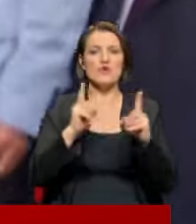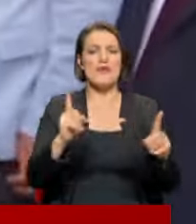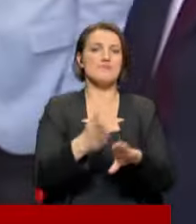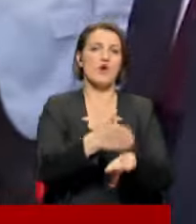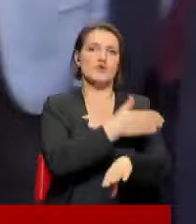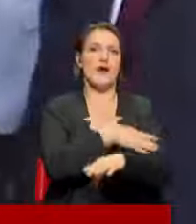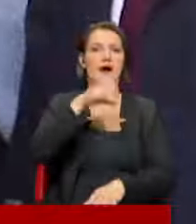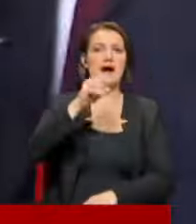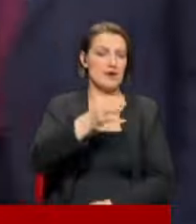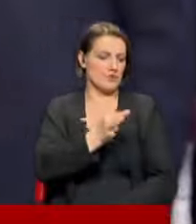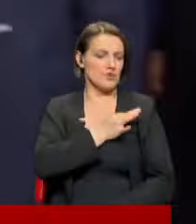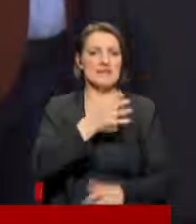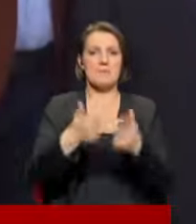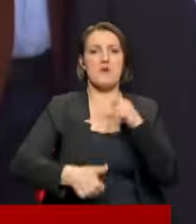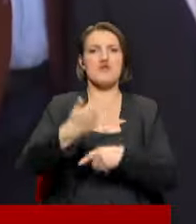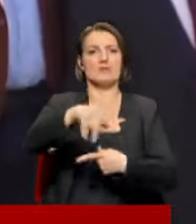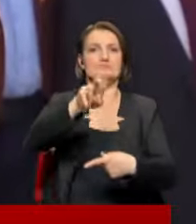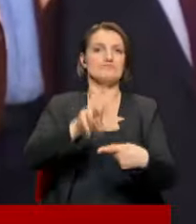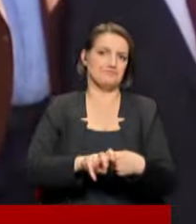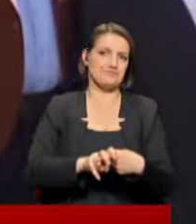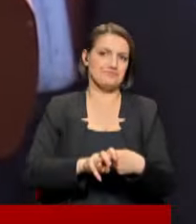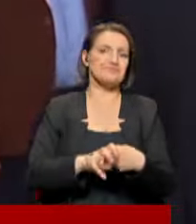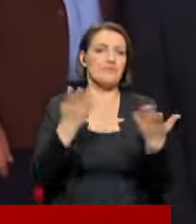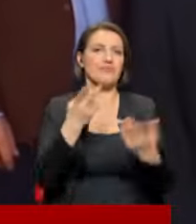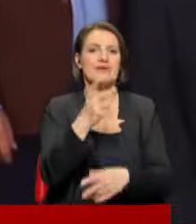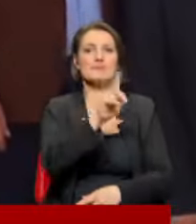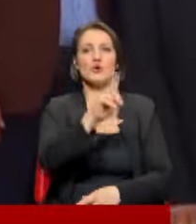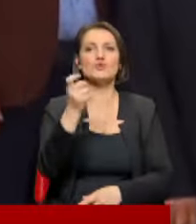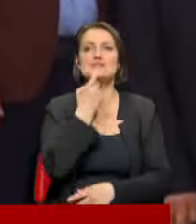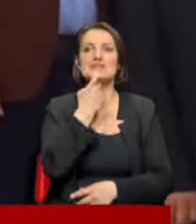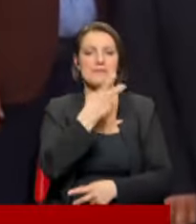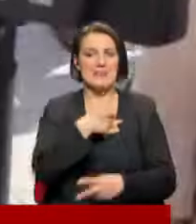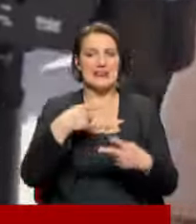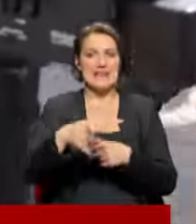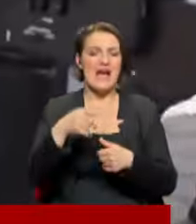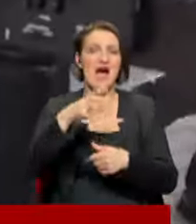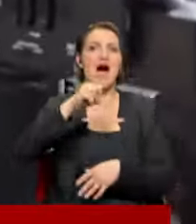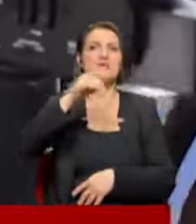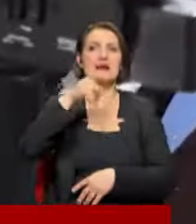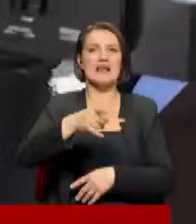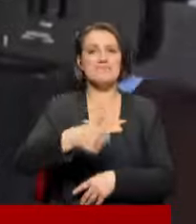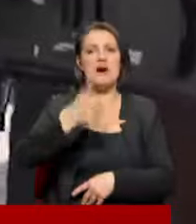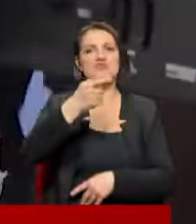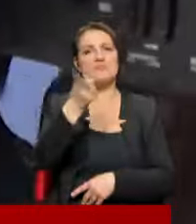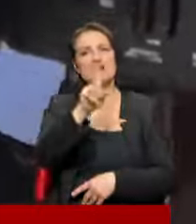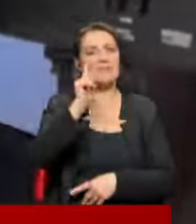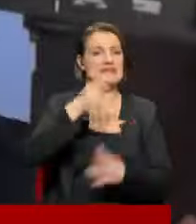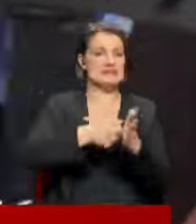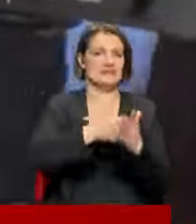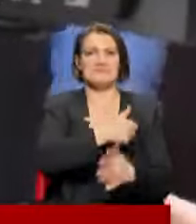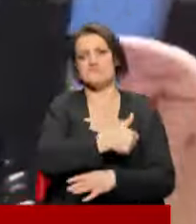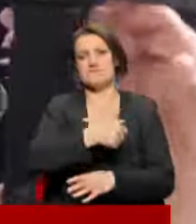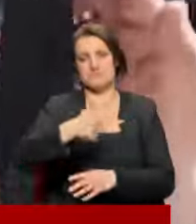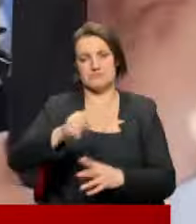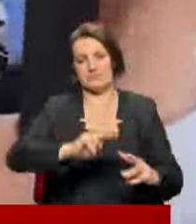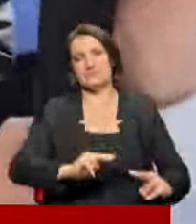de AK Parti rozetiyle başkanlık koltuğunda oturuyordu. 2019'da belediyeyi yine AK Partili başka bir isme bıraktı.